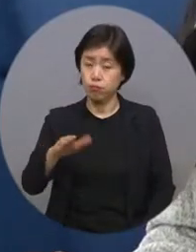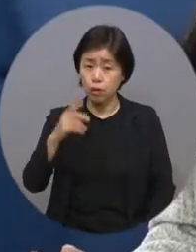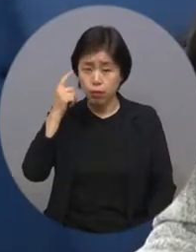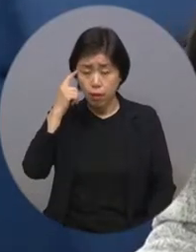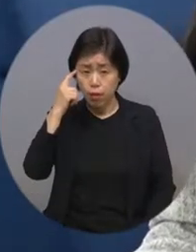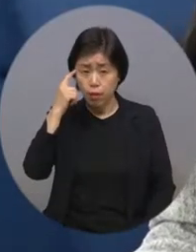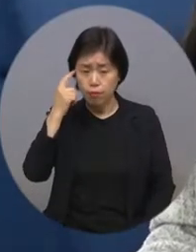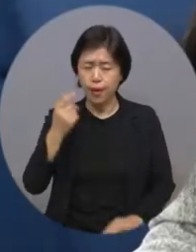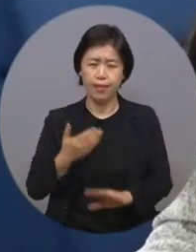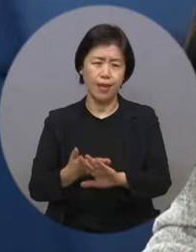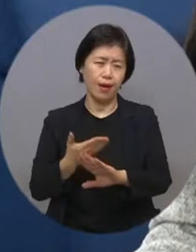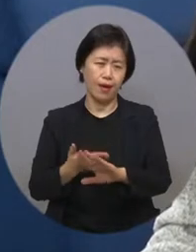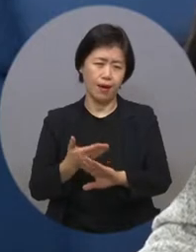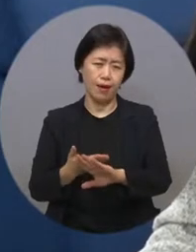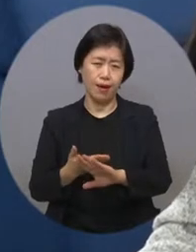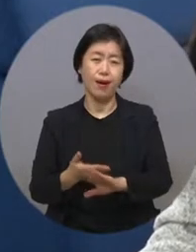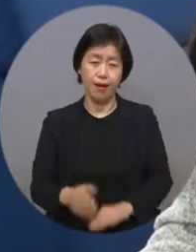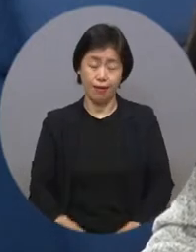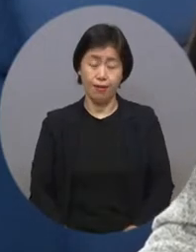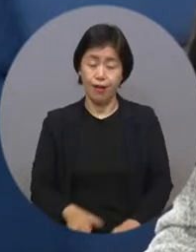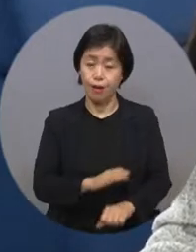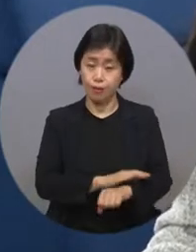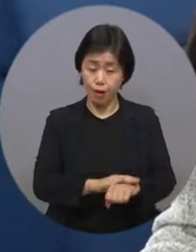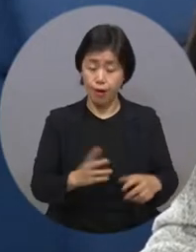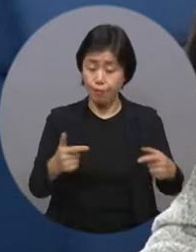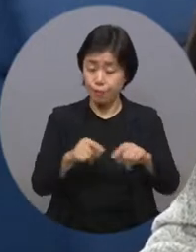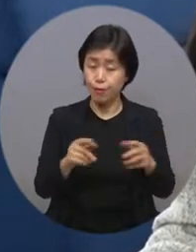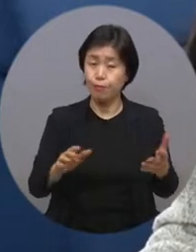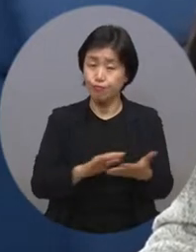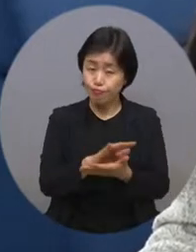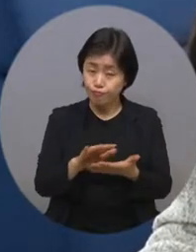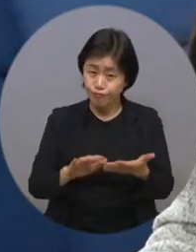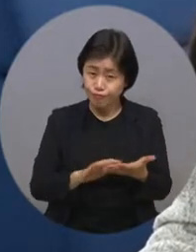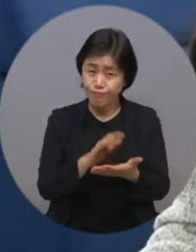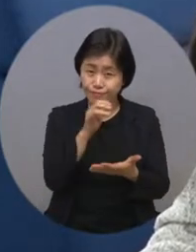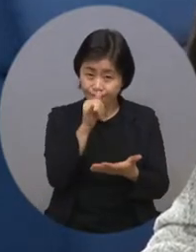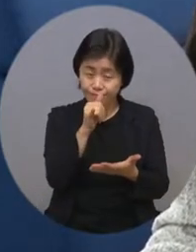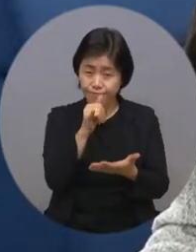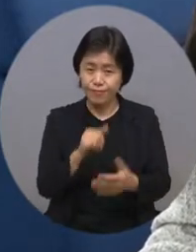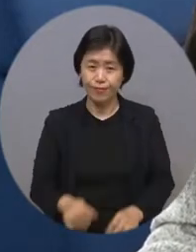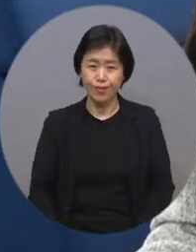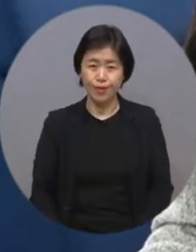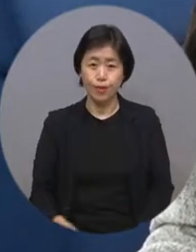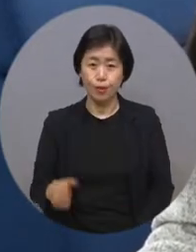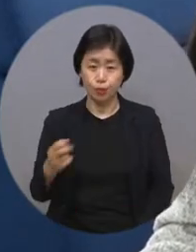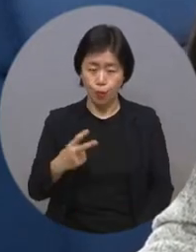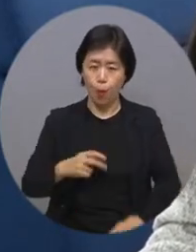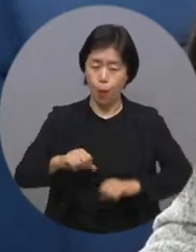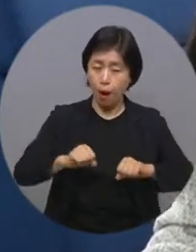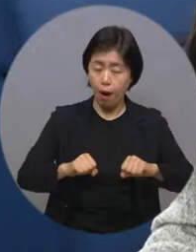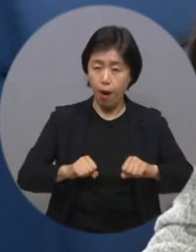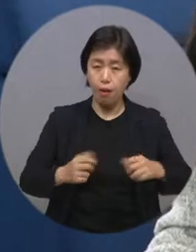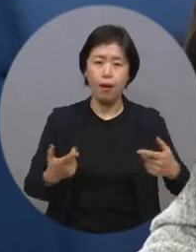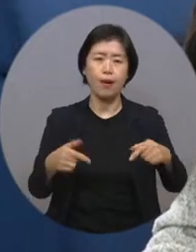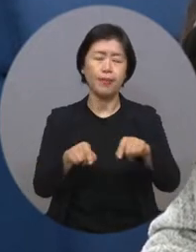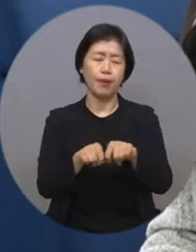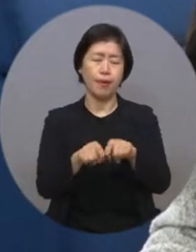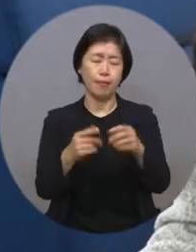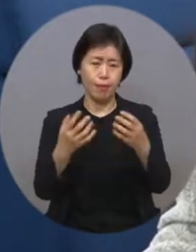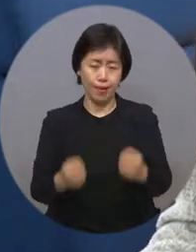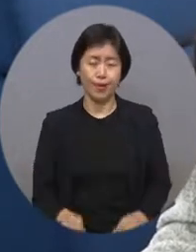생각했던 것과는 달리 잘 적응도 하고 또 활발한 친구들은 같이 활동도 많이 하고